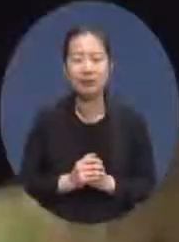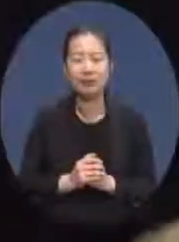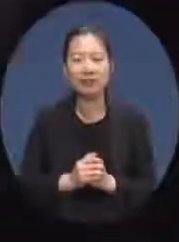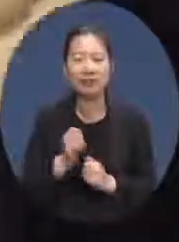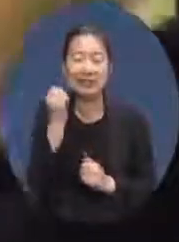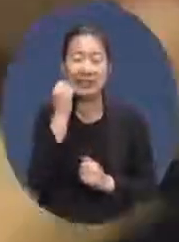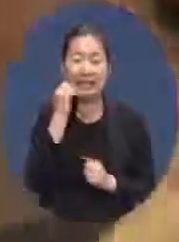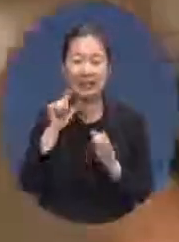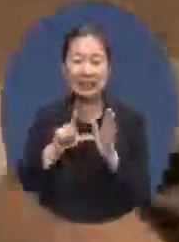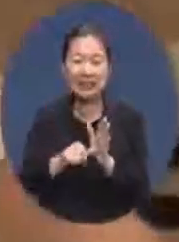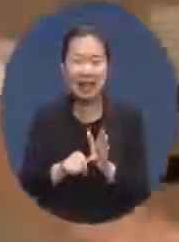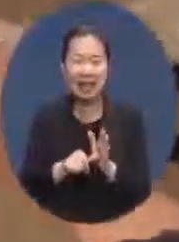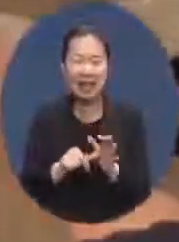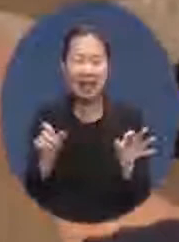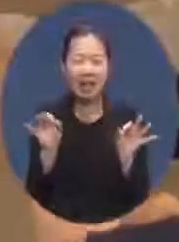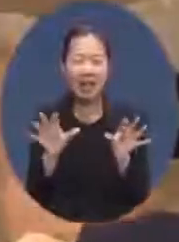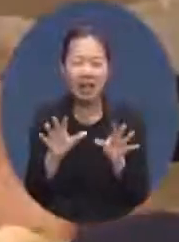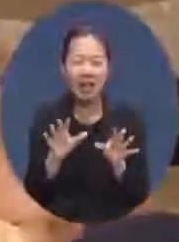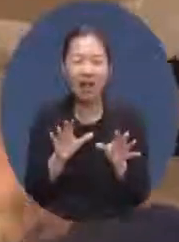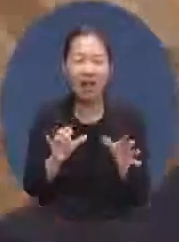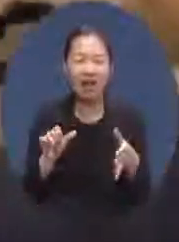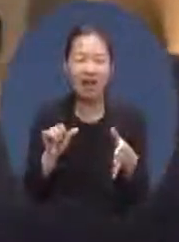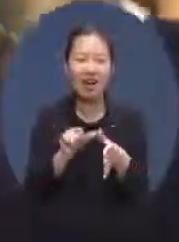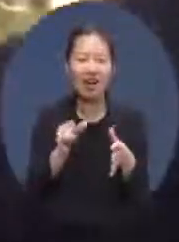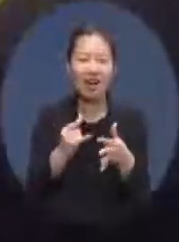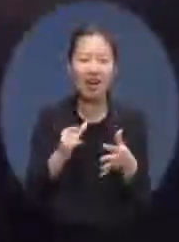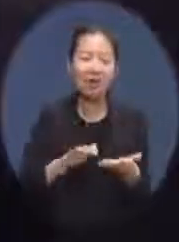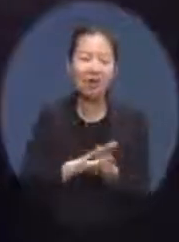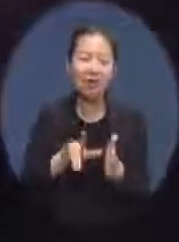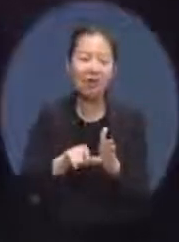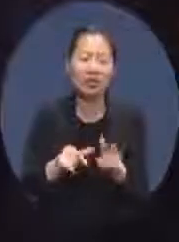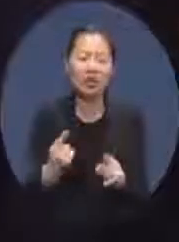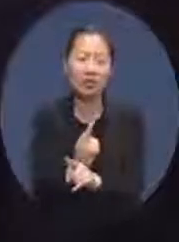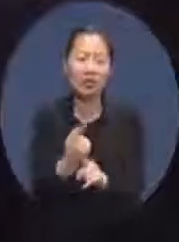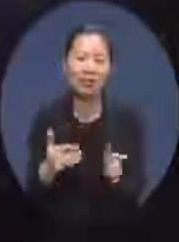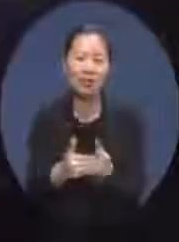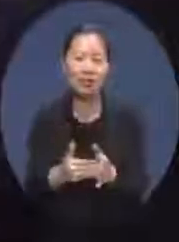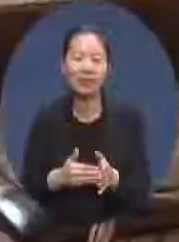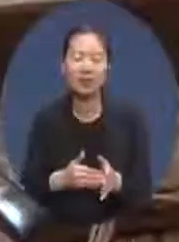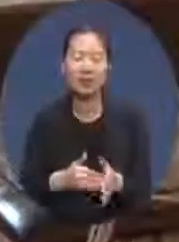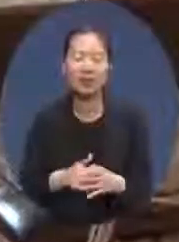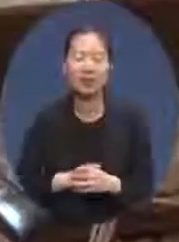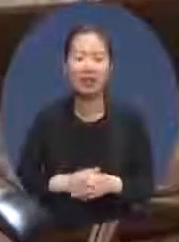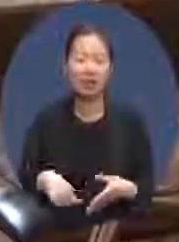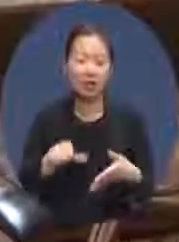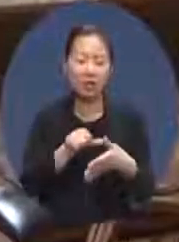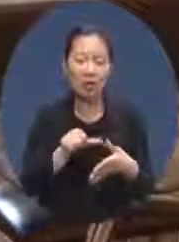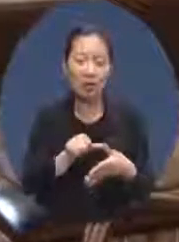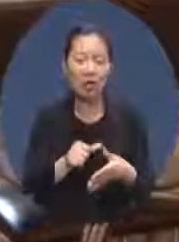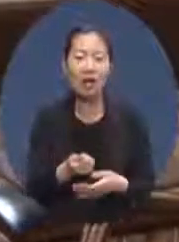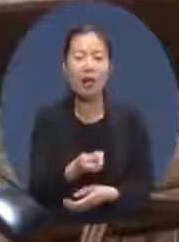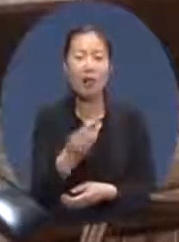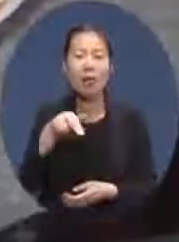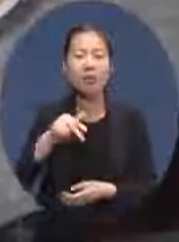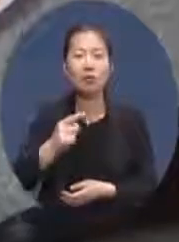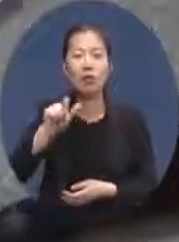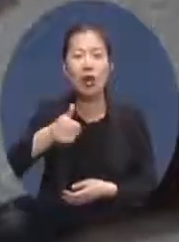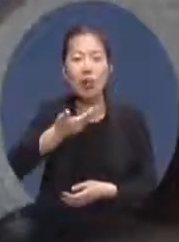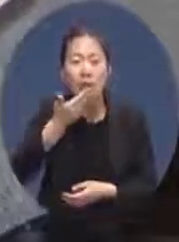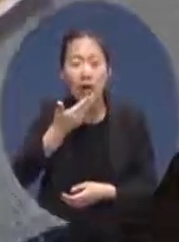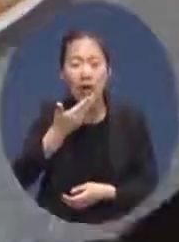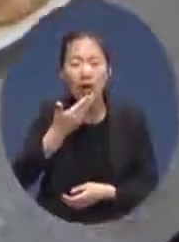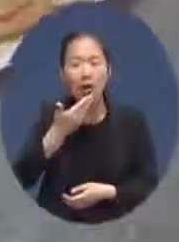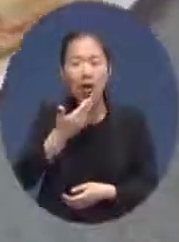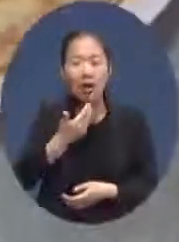간식 시간이 순식간에 아이들의 놀이 시간으로 바뀌었네요. 배정호, 너는 몇 조각 먹을 거야? 아이들의